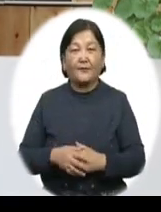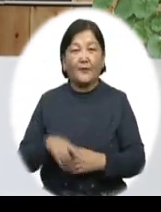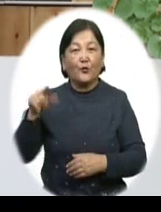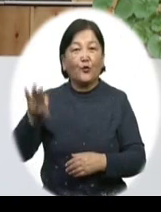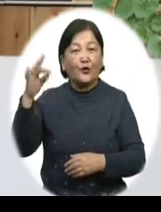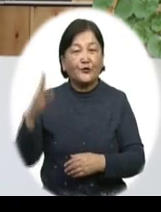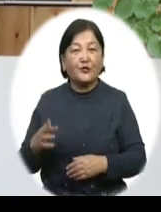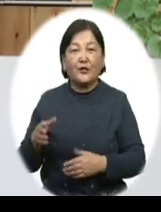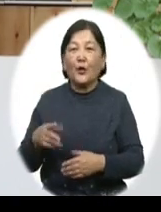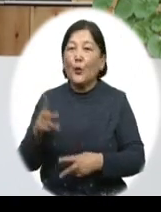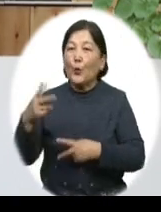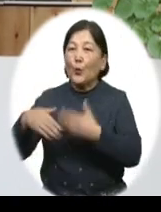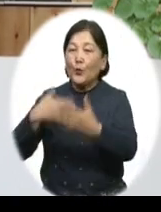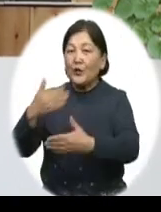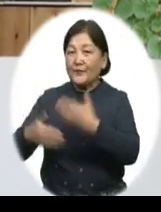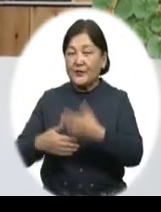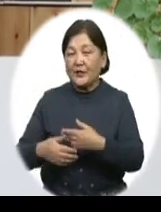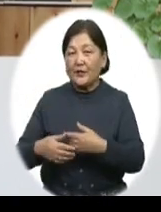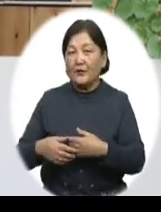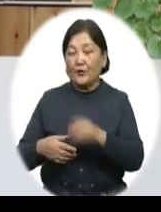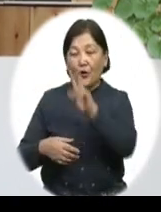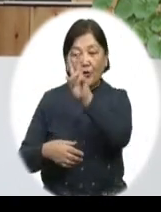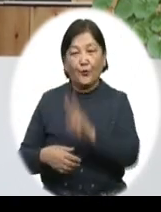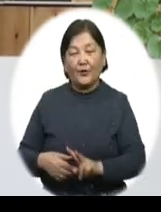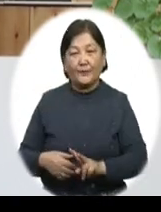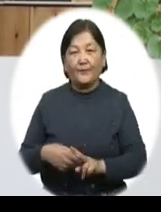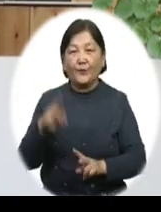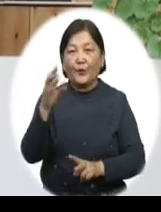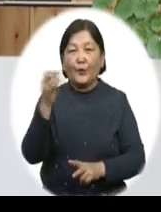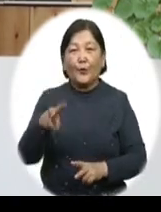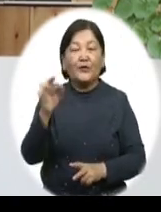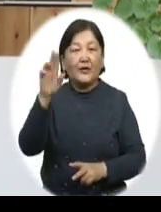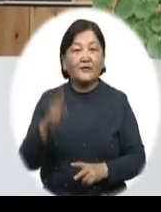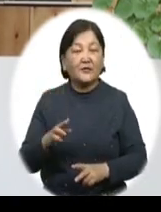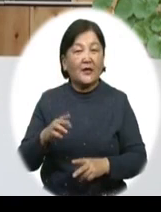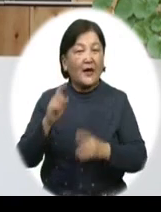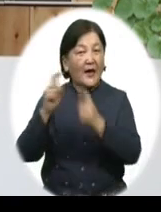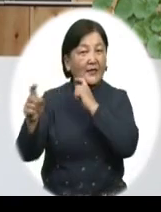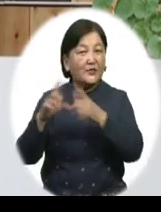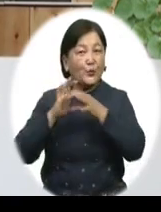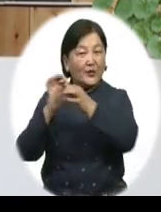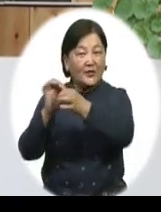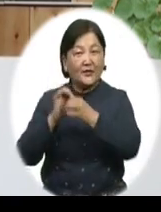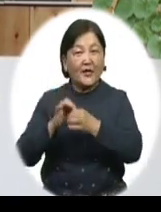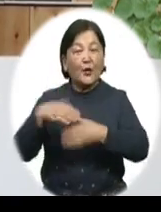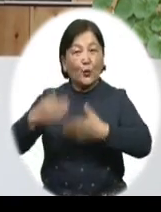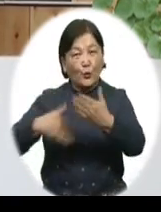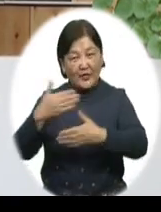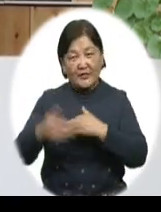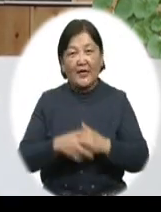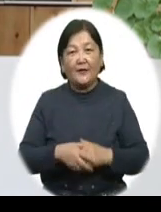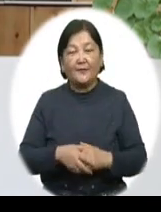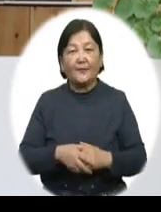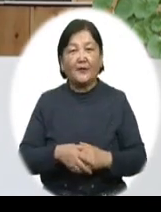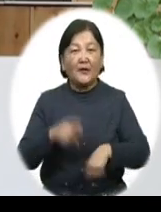орц маань үйл явц бол хоёр дахь шатны маань. За үйл явц нь бол харилцан уялдаатай үйл ажиллагаа. За